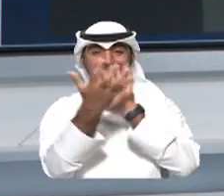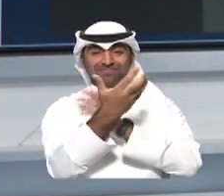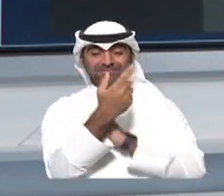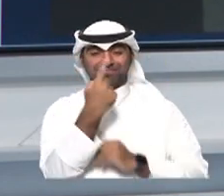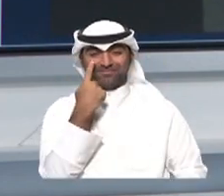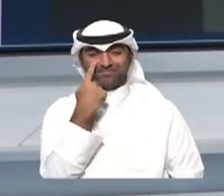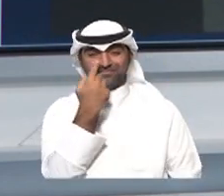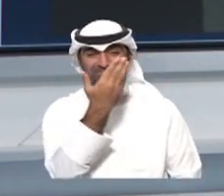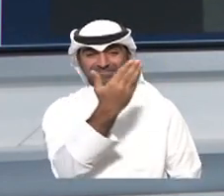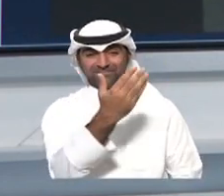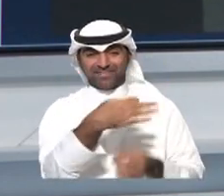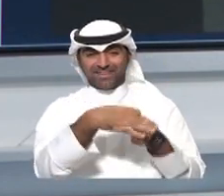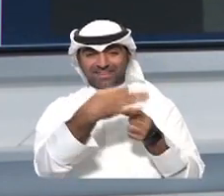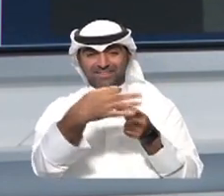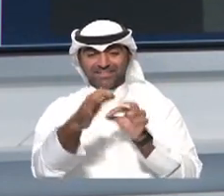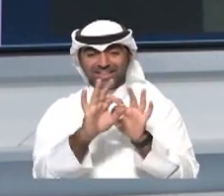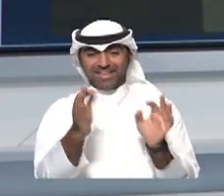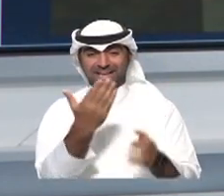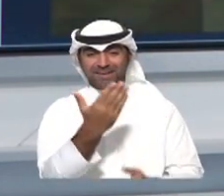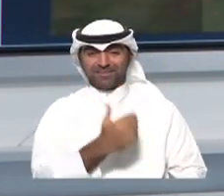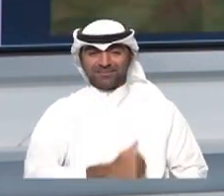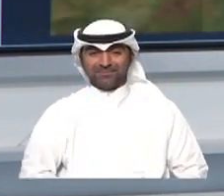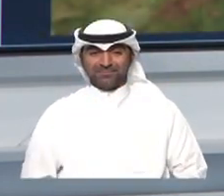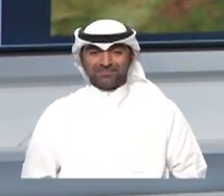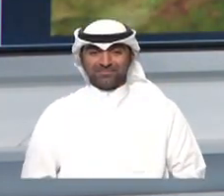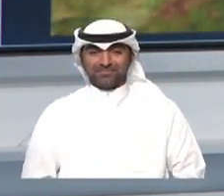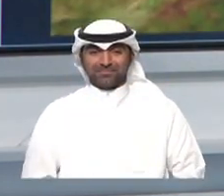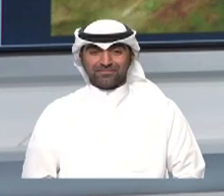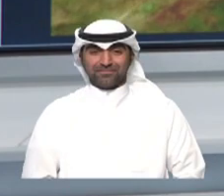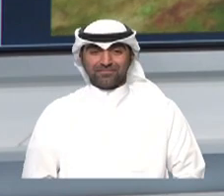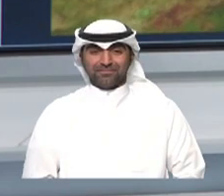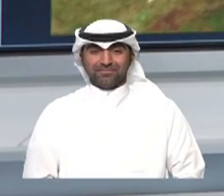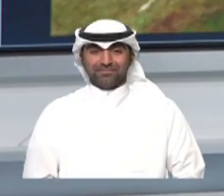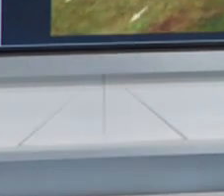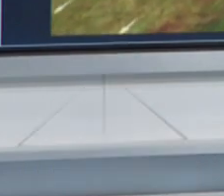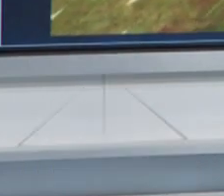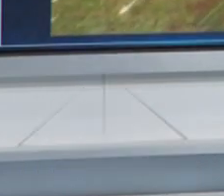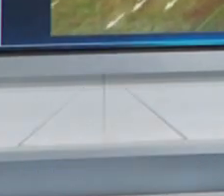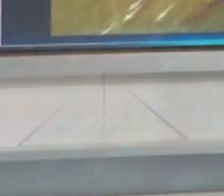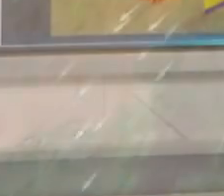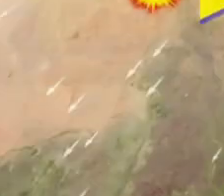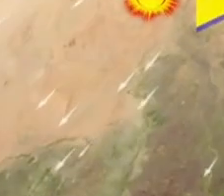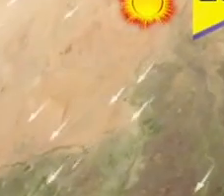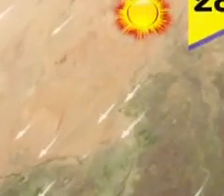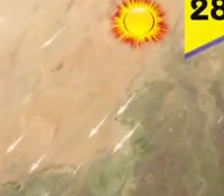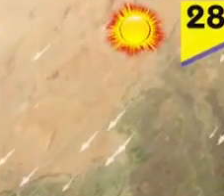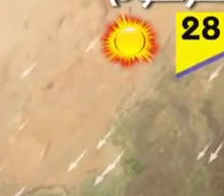هذه الأجواء. نترككم الآن مع درجات الحرارة في بعض العواصم المدن حول العالم.